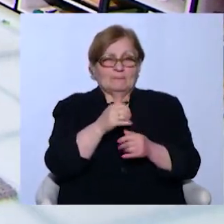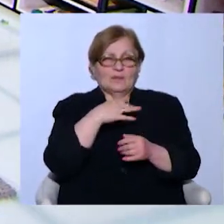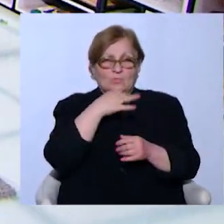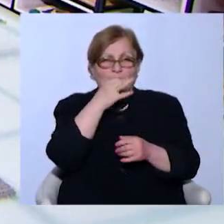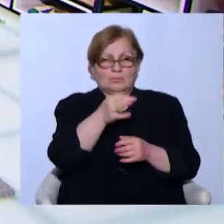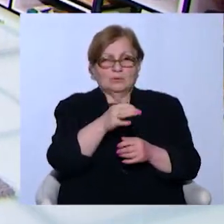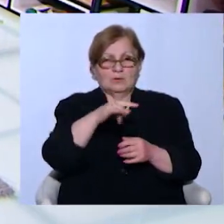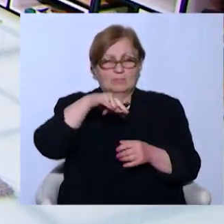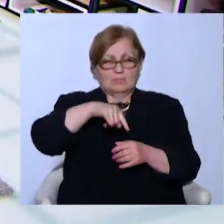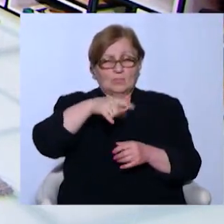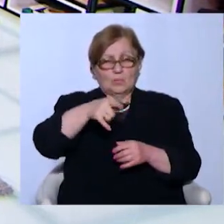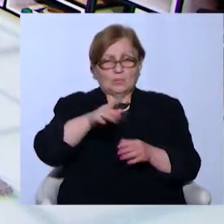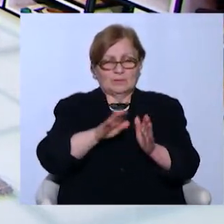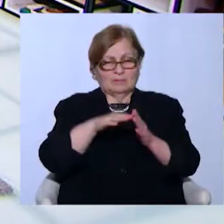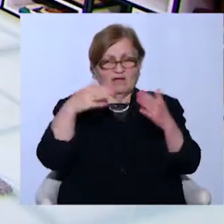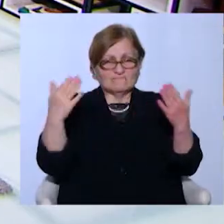გადაადგილება კუბის შლილზე.